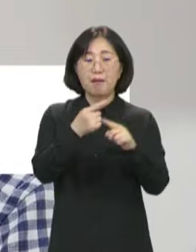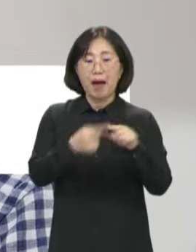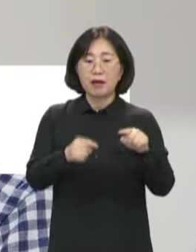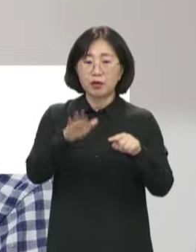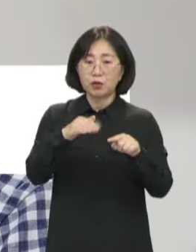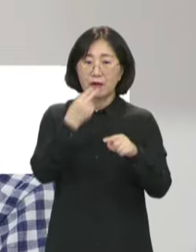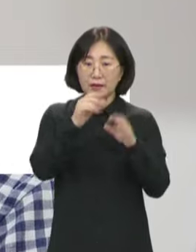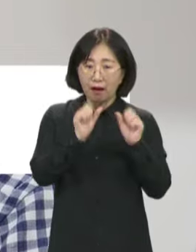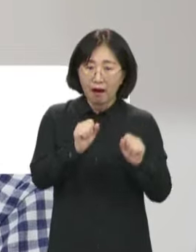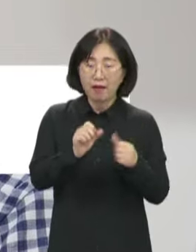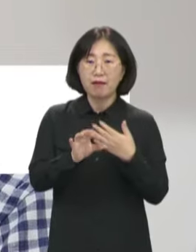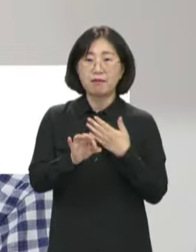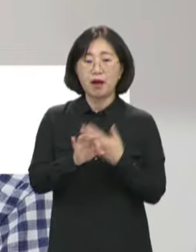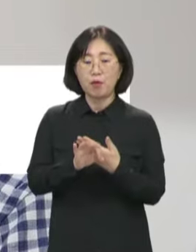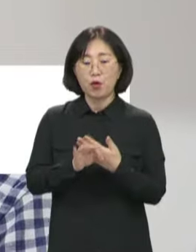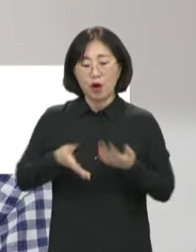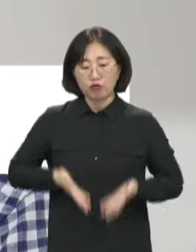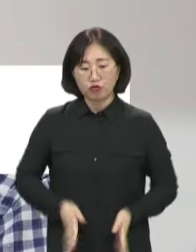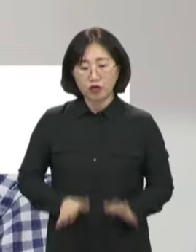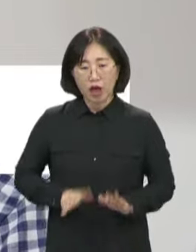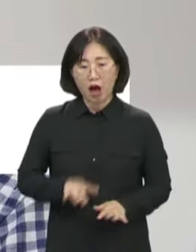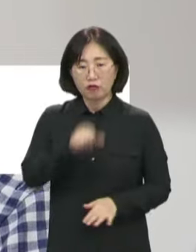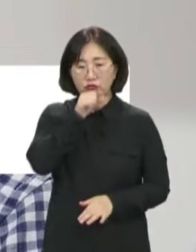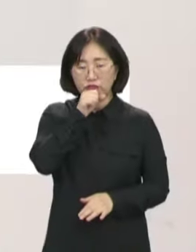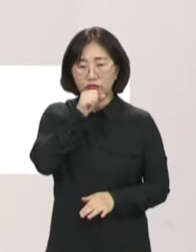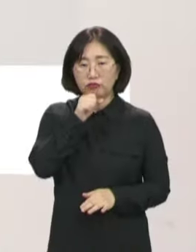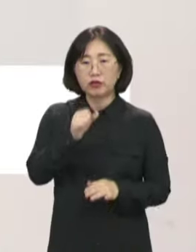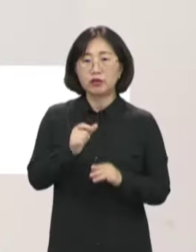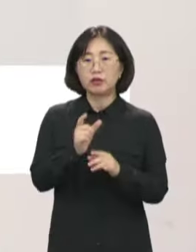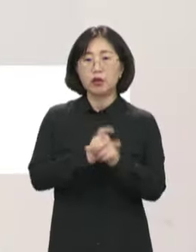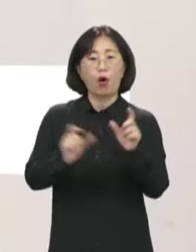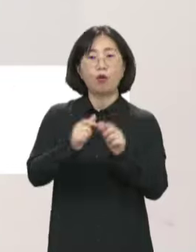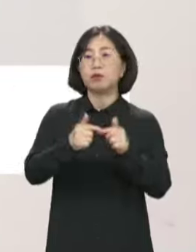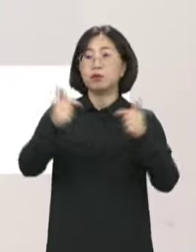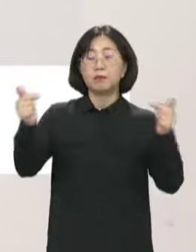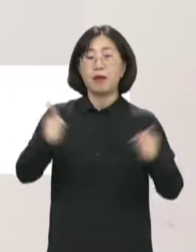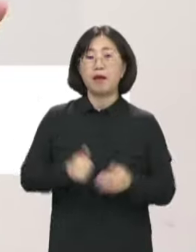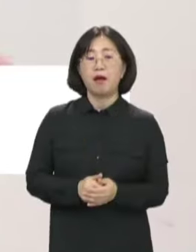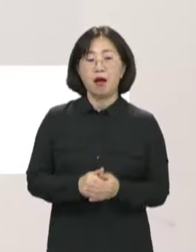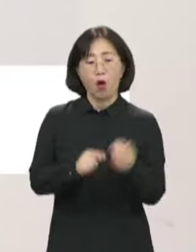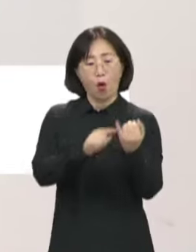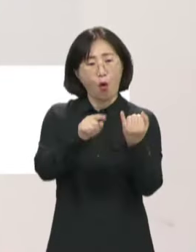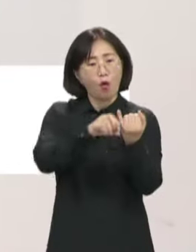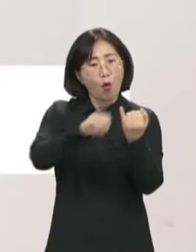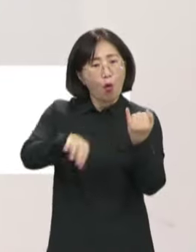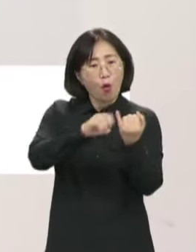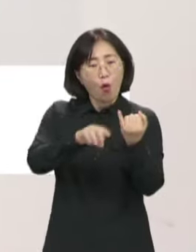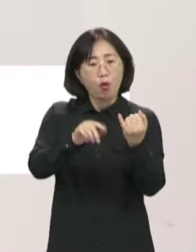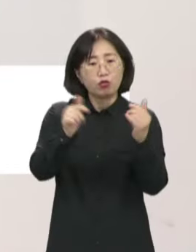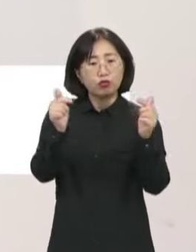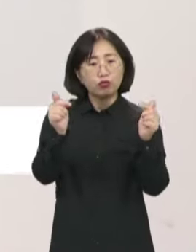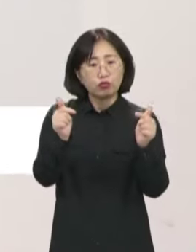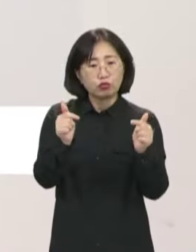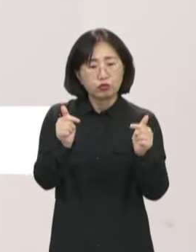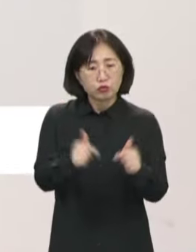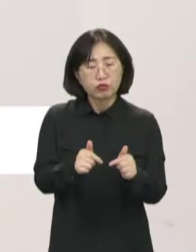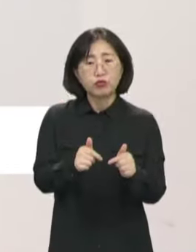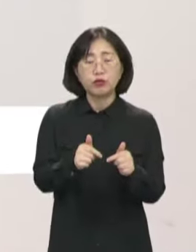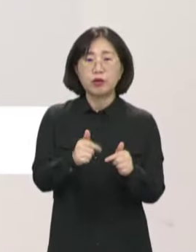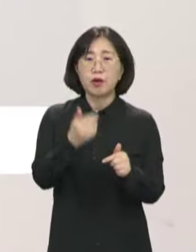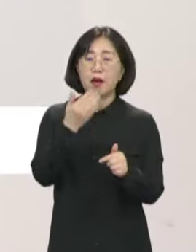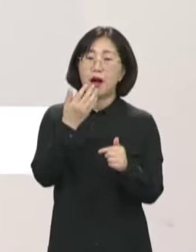출산율 제고에 상당히 큰 효과를 가져오지 않을까. 어떻게 하면 유산율을 완화시킬 수 있을지에 대한